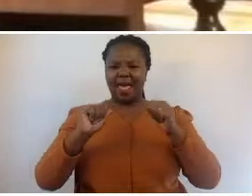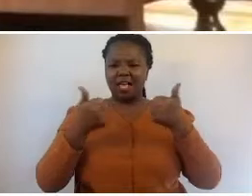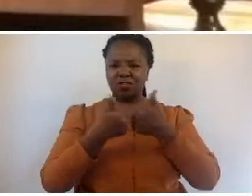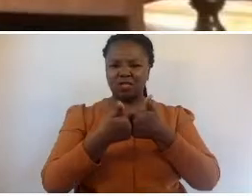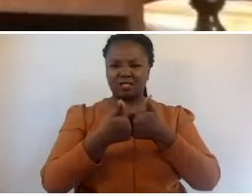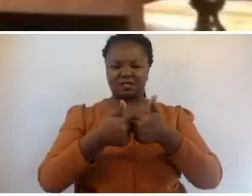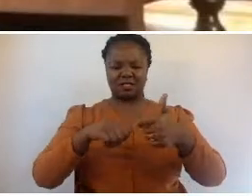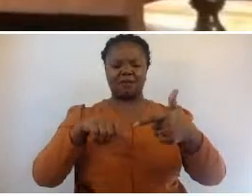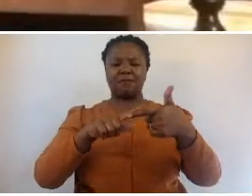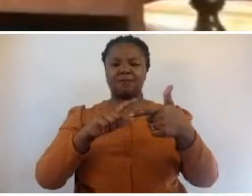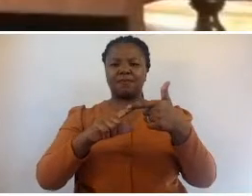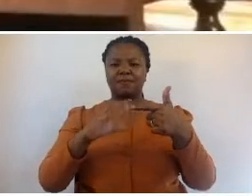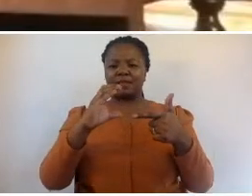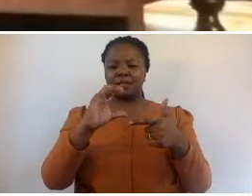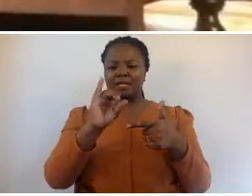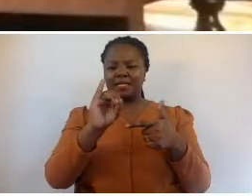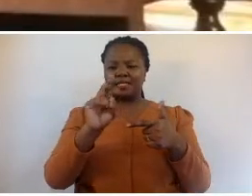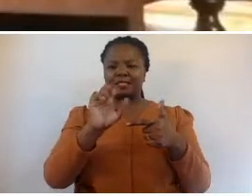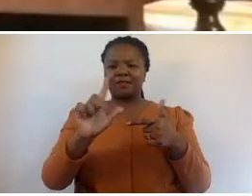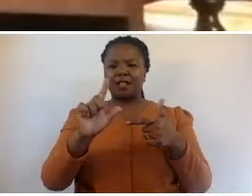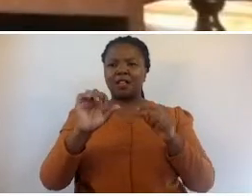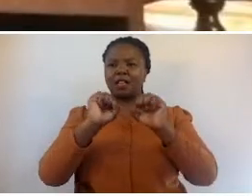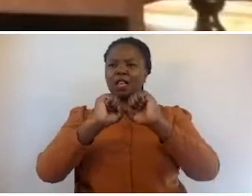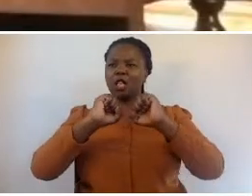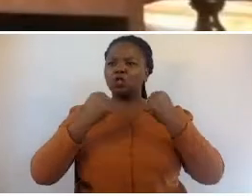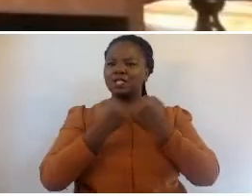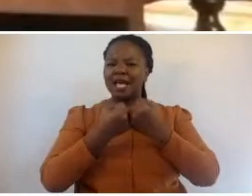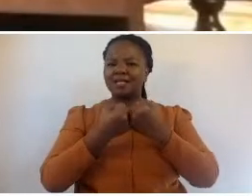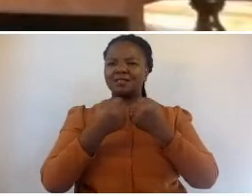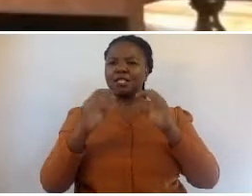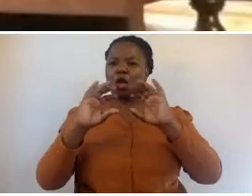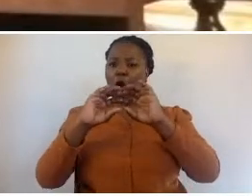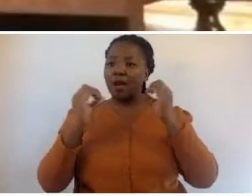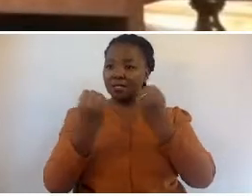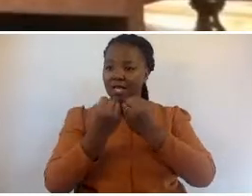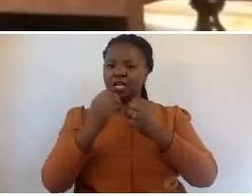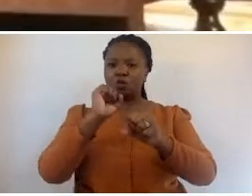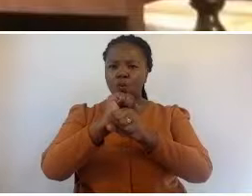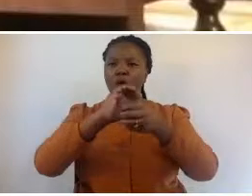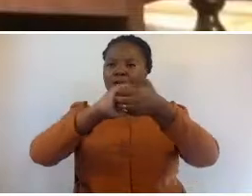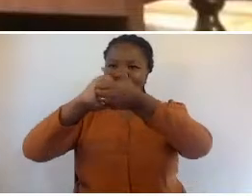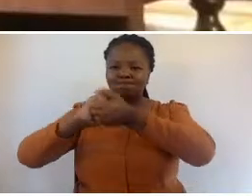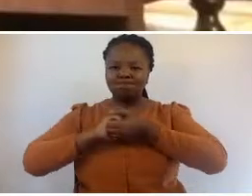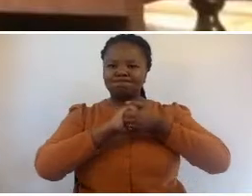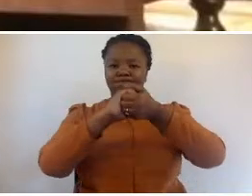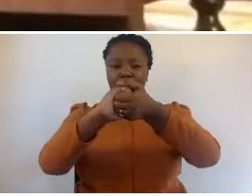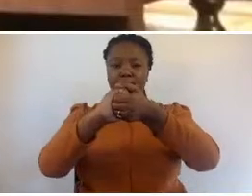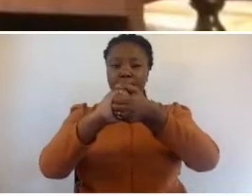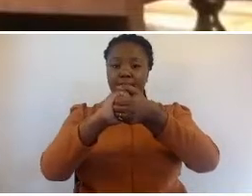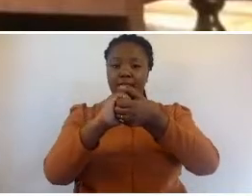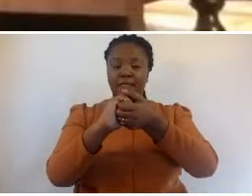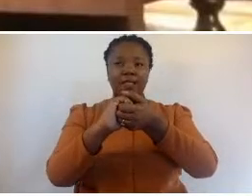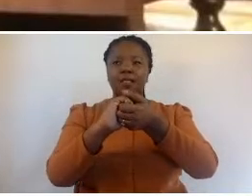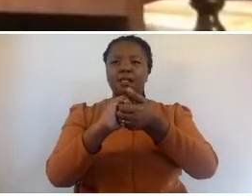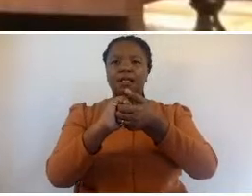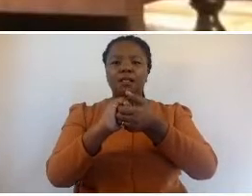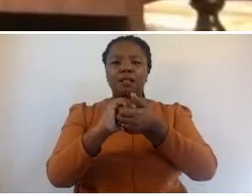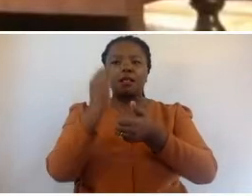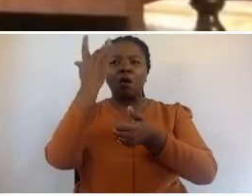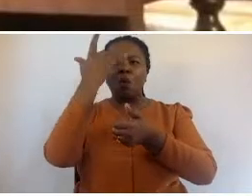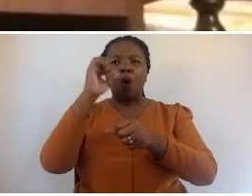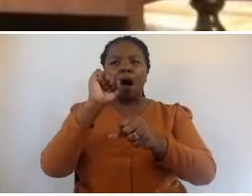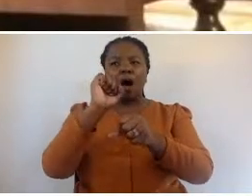les organisations de la société civile. Et toutes ces entités conjuguent leurs